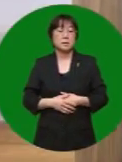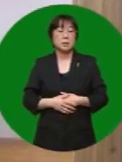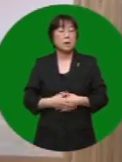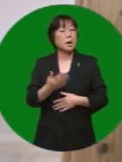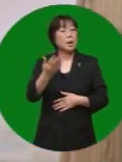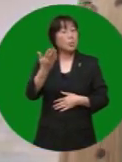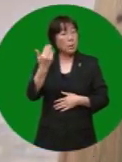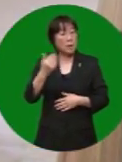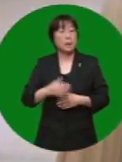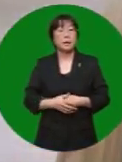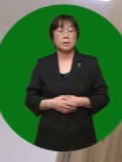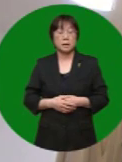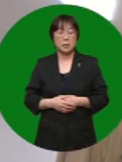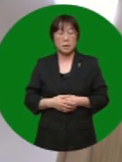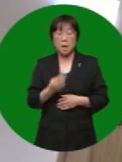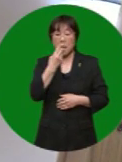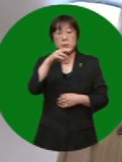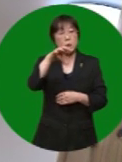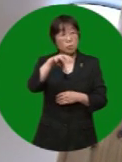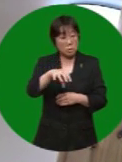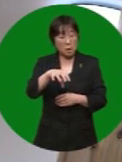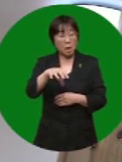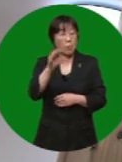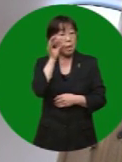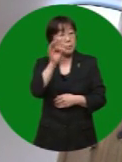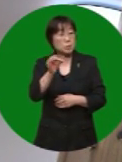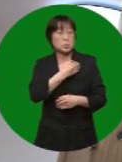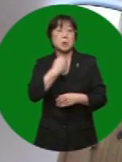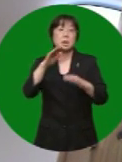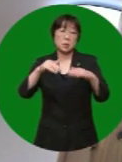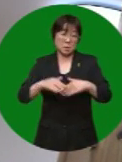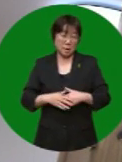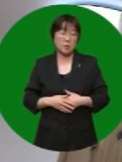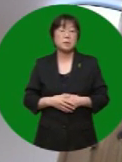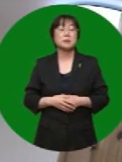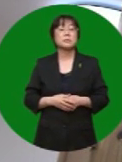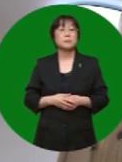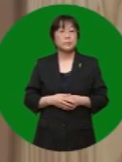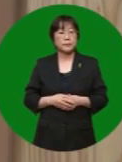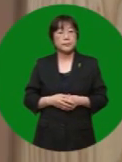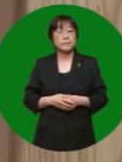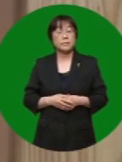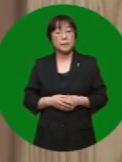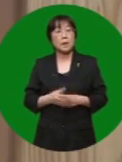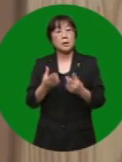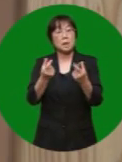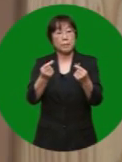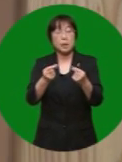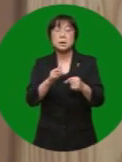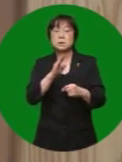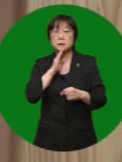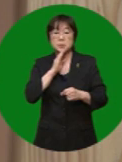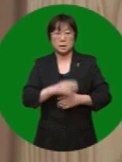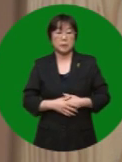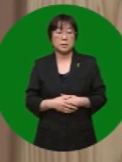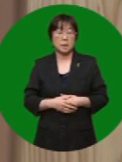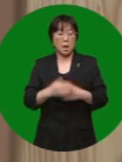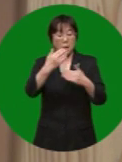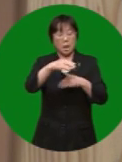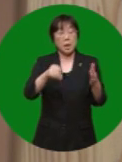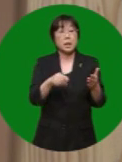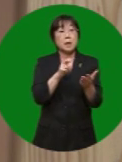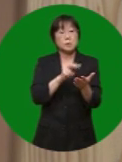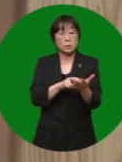前はそのシェルター自体はご覧になっていただく機会があったんですが、やはりその実際に部屋